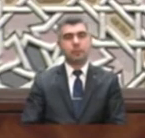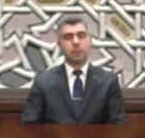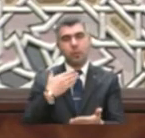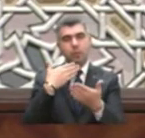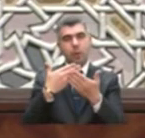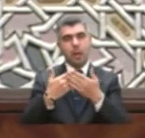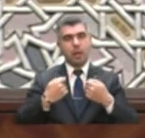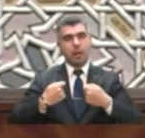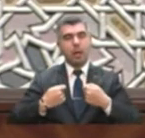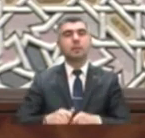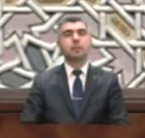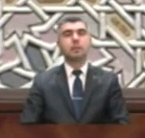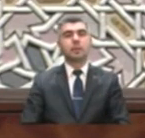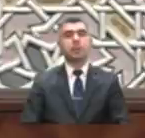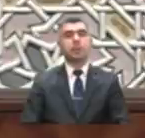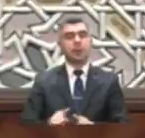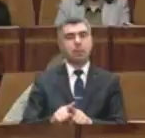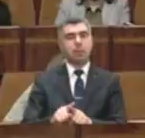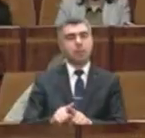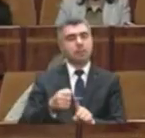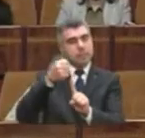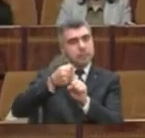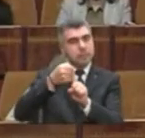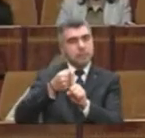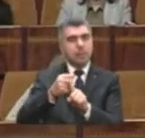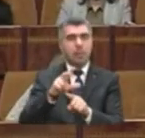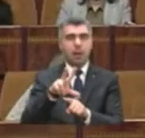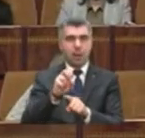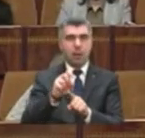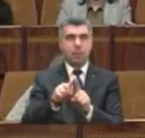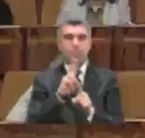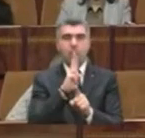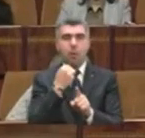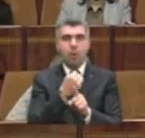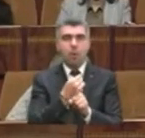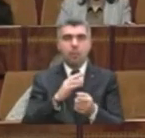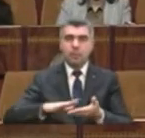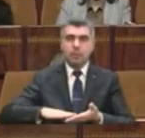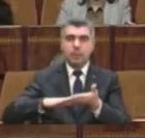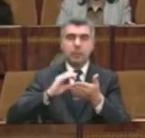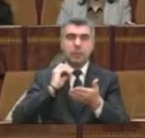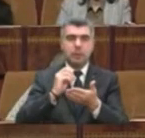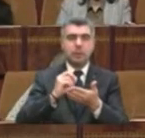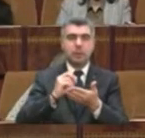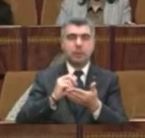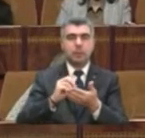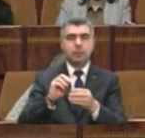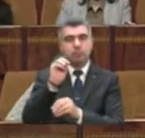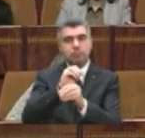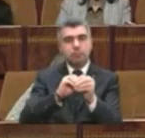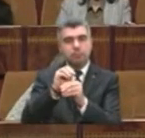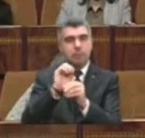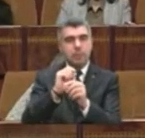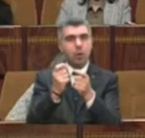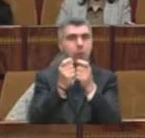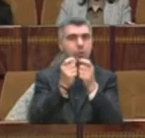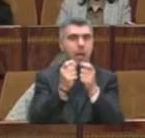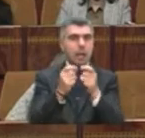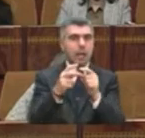السيد الرئيس. نحن لا ننكر المجهودات التي تقوم بها الدولة في مجال تحسين المناخ الاستثمارات والقطاع الخاص